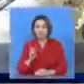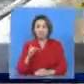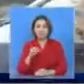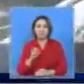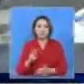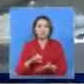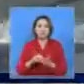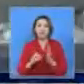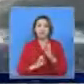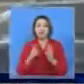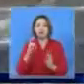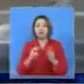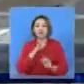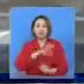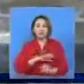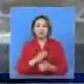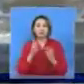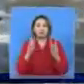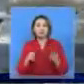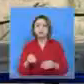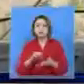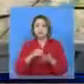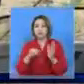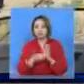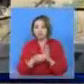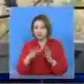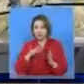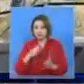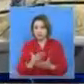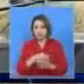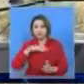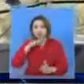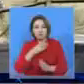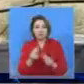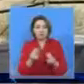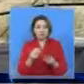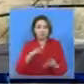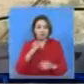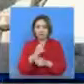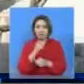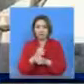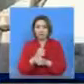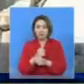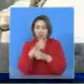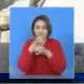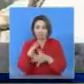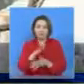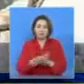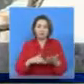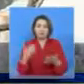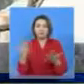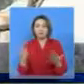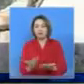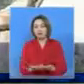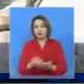канализационных насосных станциях использовались специальные препараты. Однако из-за нехватки средств данная работа оказалась непродуктивной. Тем